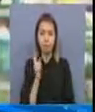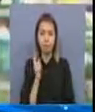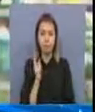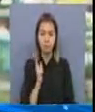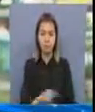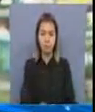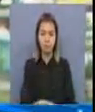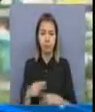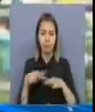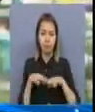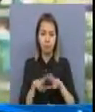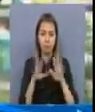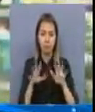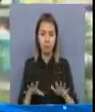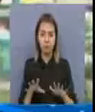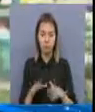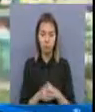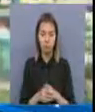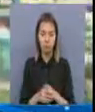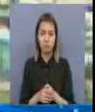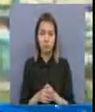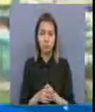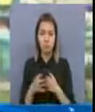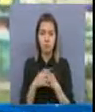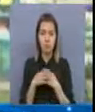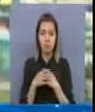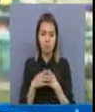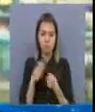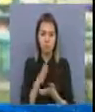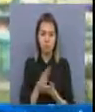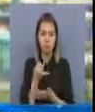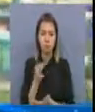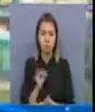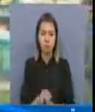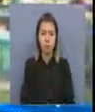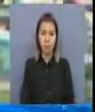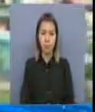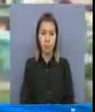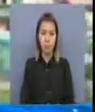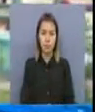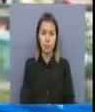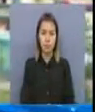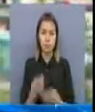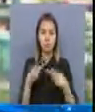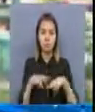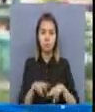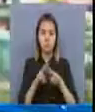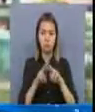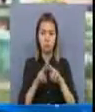мына Астананың іргесінде тұр біздің Көкшетау, және мынау өзі